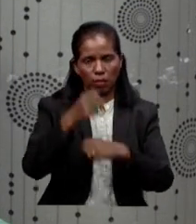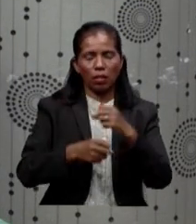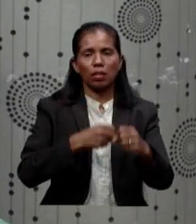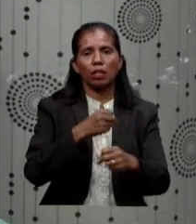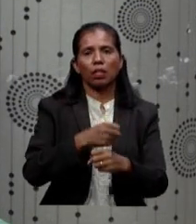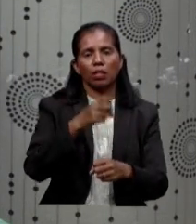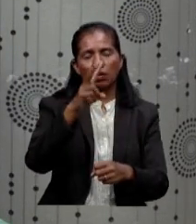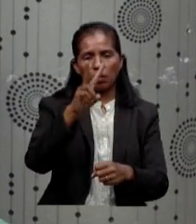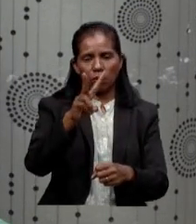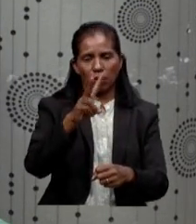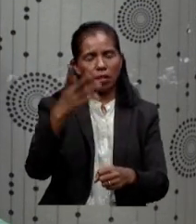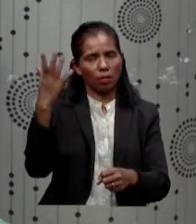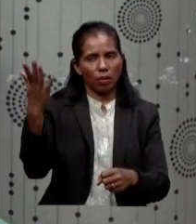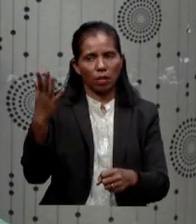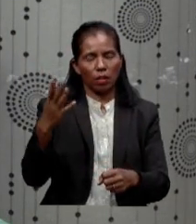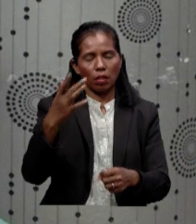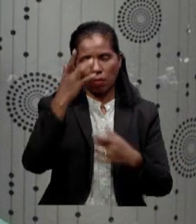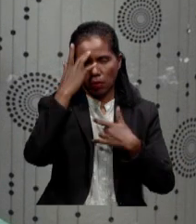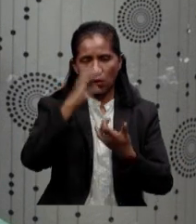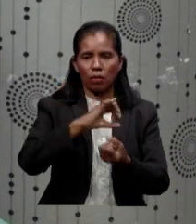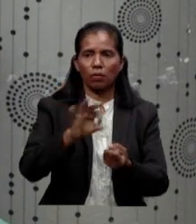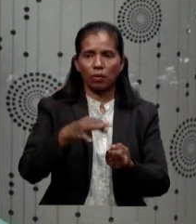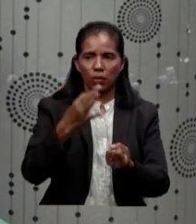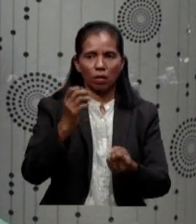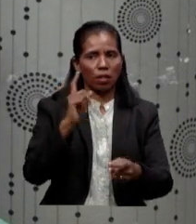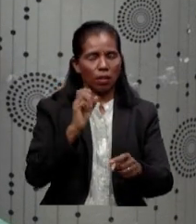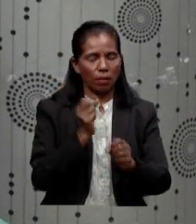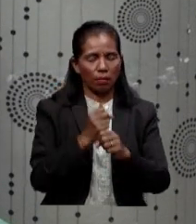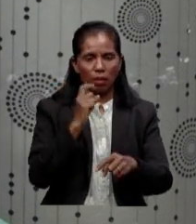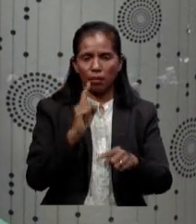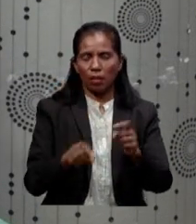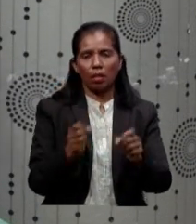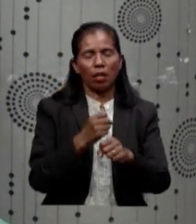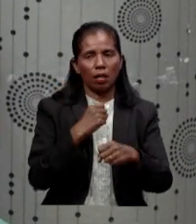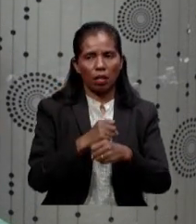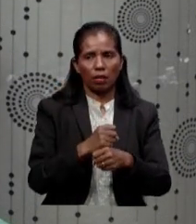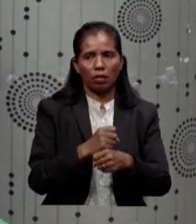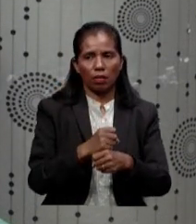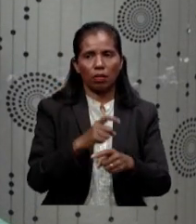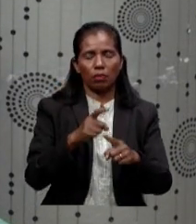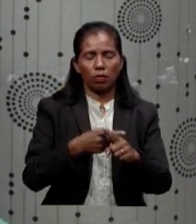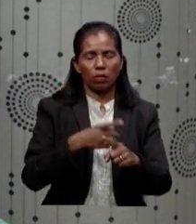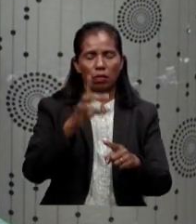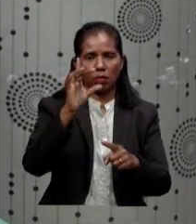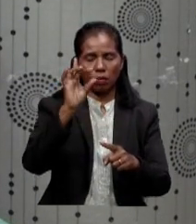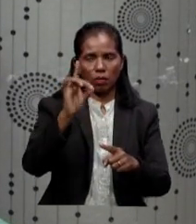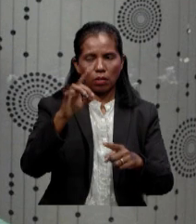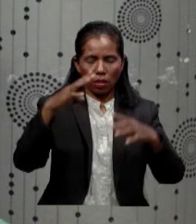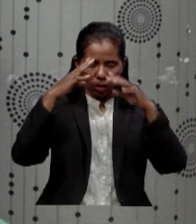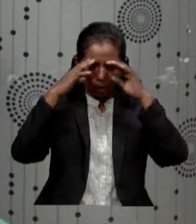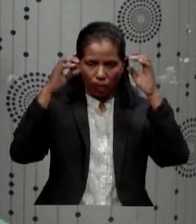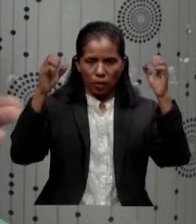iha ko pandemi ne lara la bele halo botira fulang walu senhor